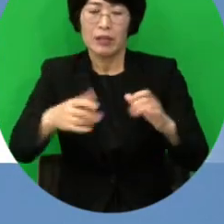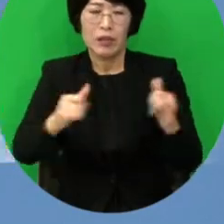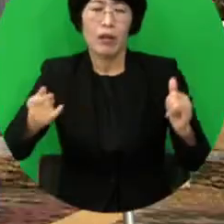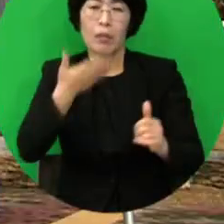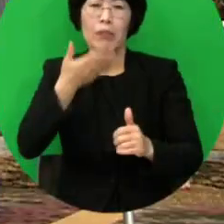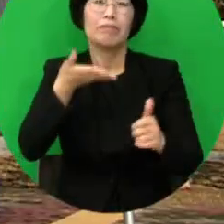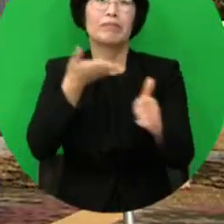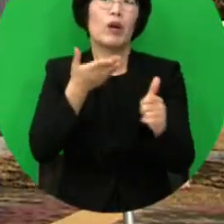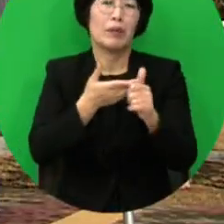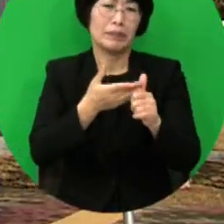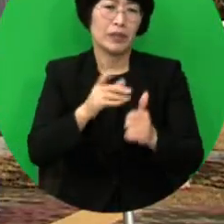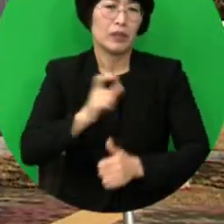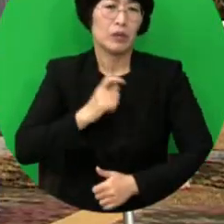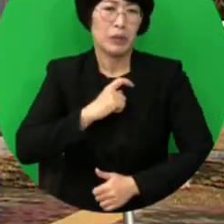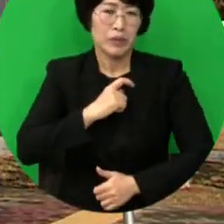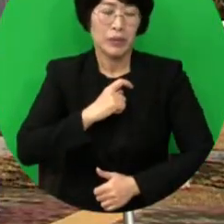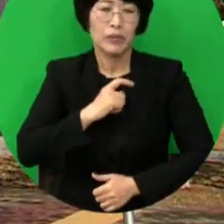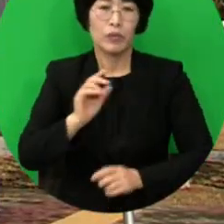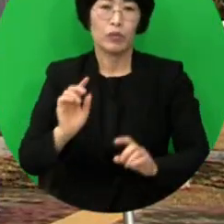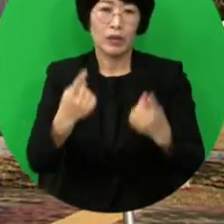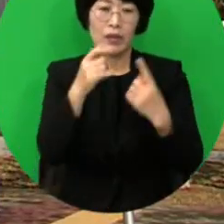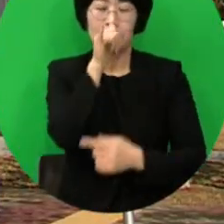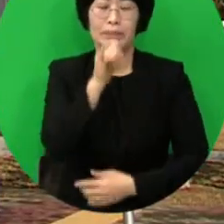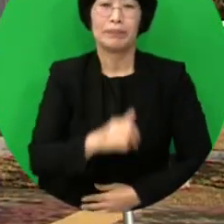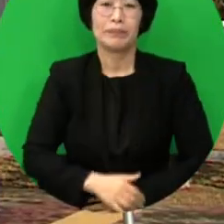식사를 제공한 혐의도 함께 받고 있습니다.